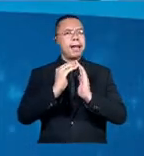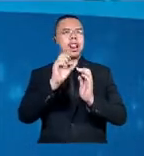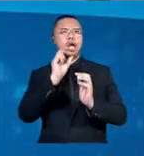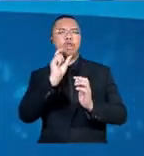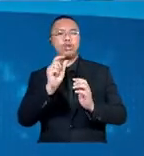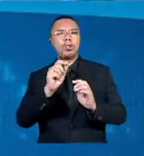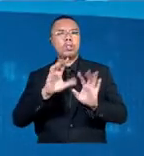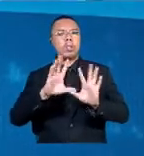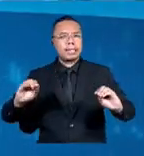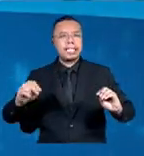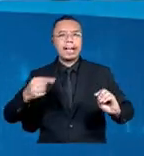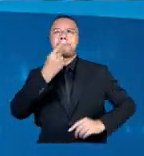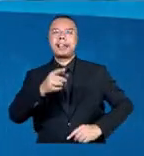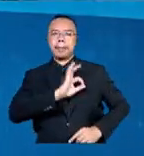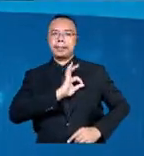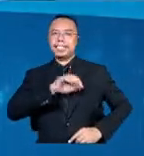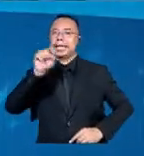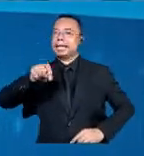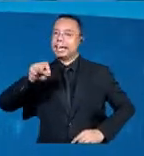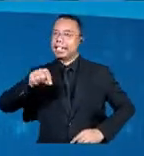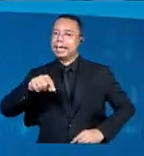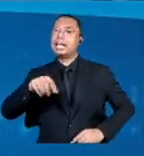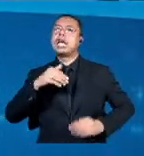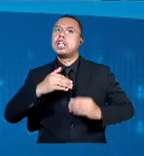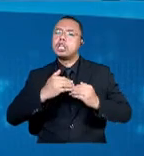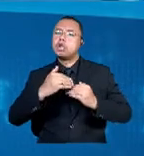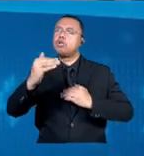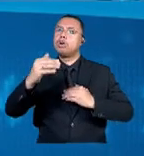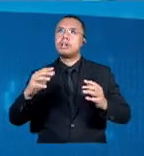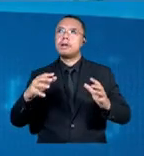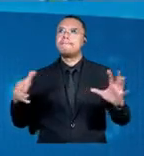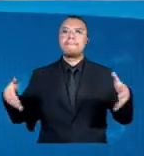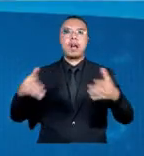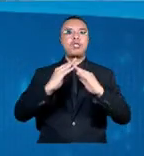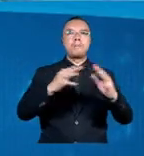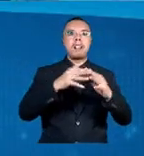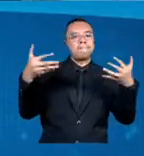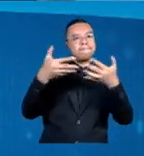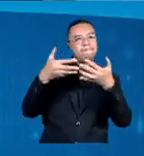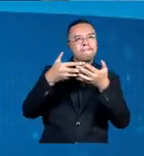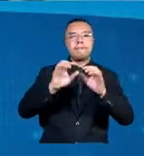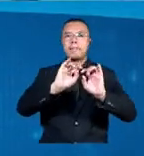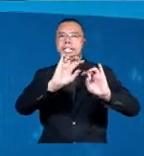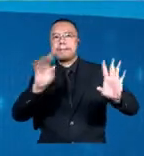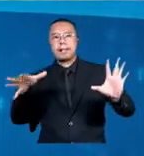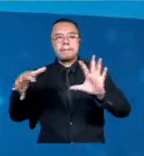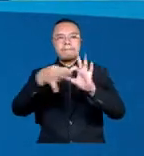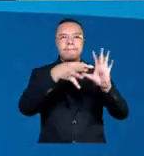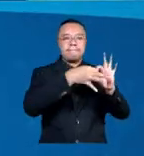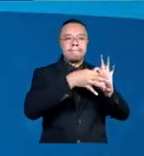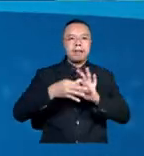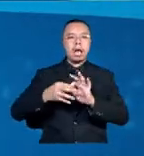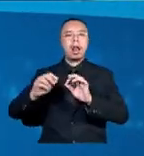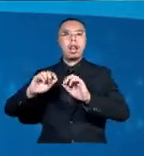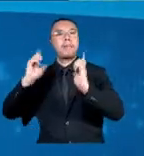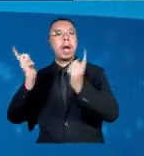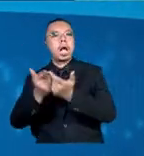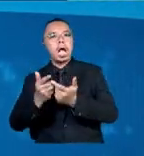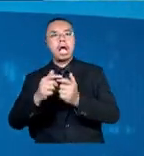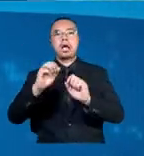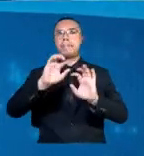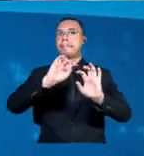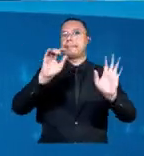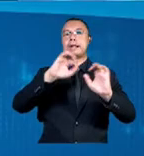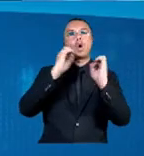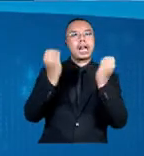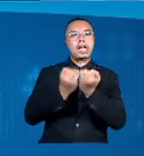mungkin menjalankan mandat tersebut dengan terus membangun harmonisasi di berbagai kementerian dan lembaga untuk memberikan yang terbaik